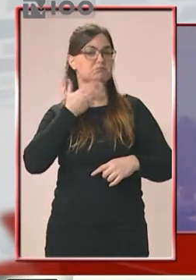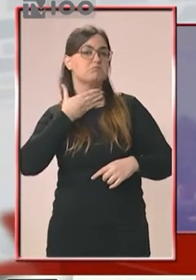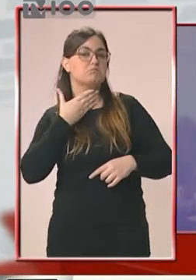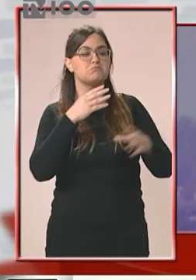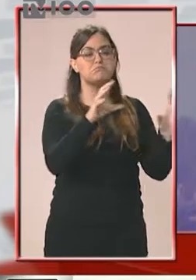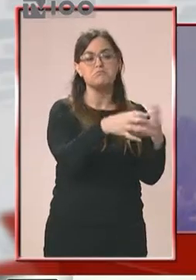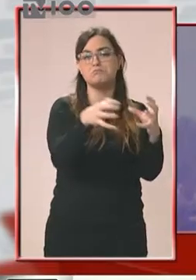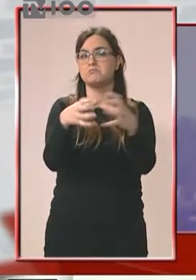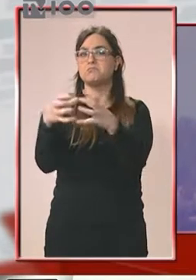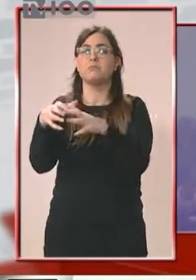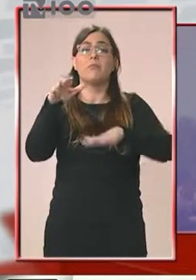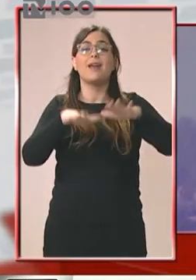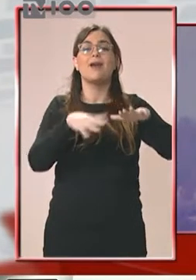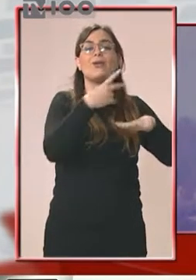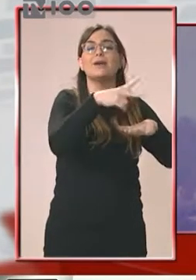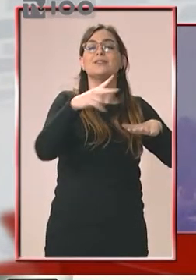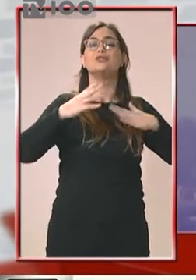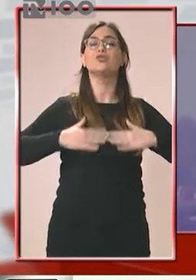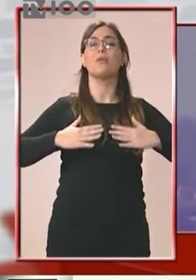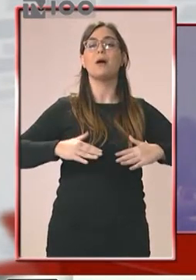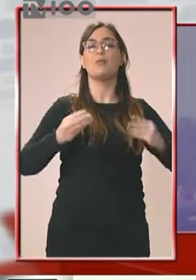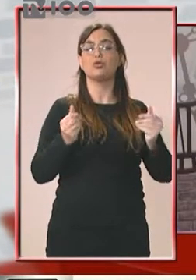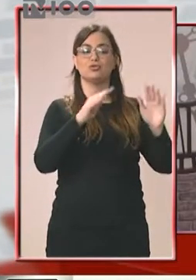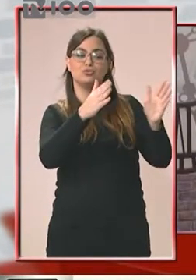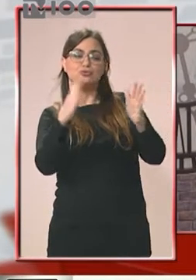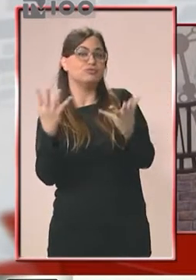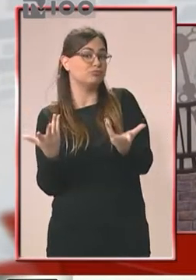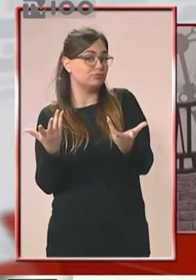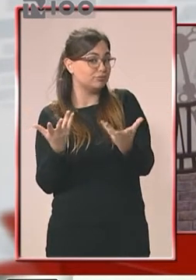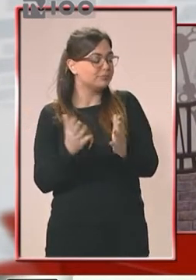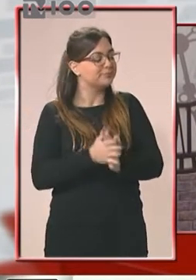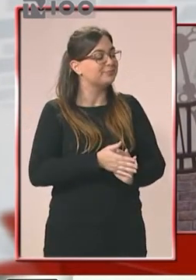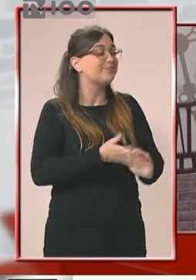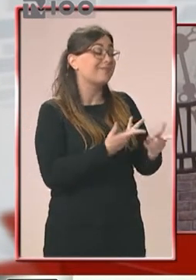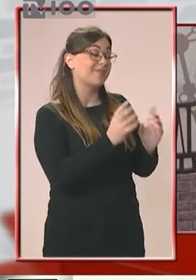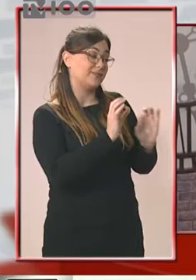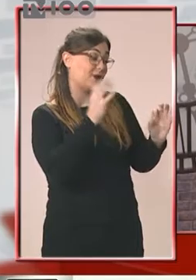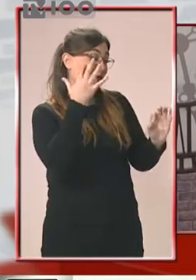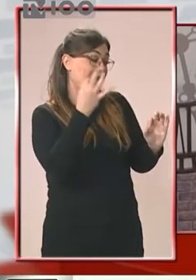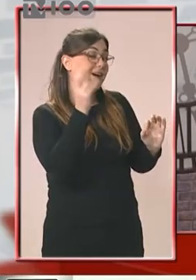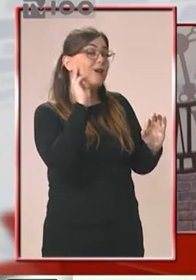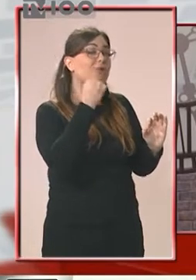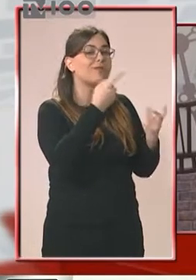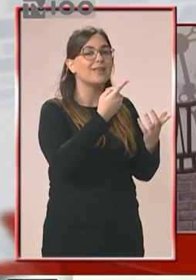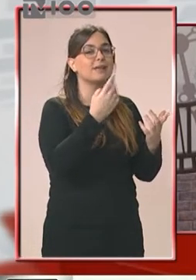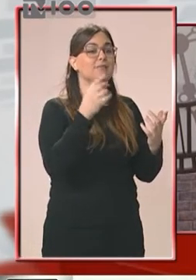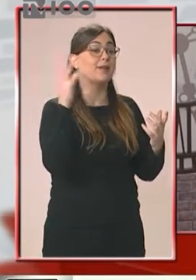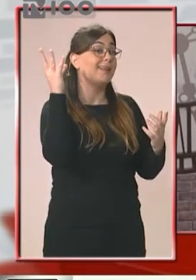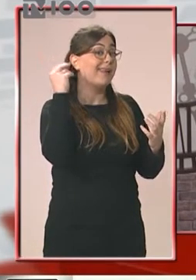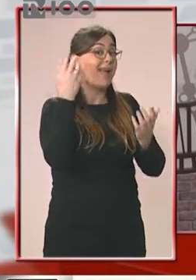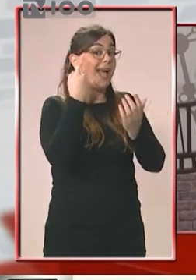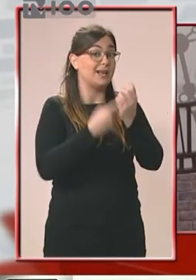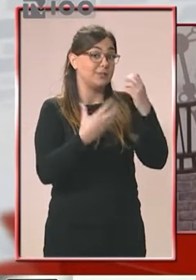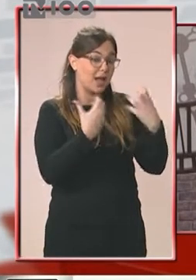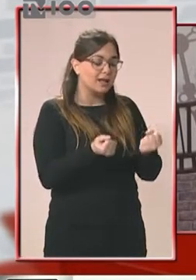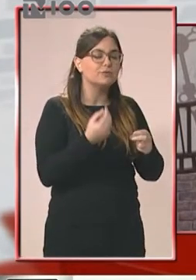Είναι στο κάθε ένα διαφορετικά ανάλογα με το σωματότυπο. Ούτως ή άλλως είναι και πιο εξασκημένες και οι υπόλοιπες αισθήσεις. Ναι. Εφόσον λείπει της ακοής, όλες οι